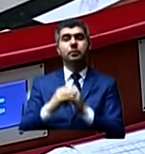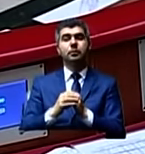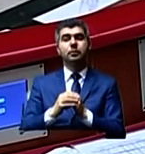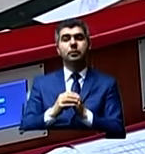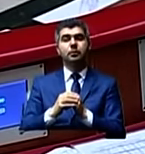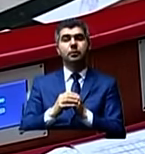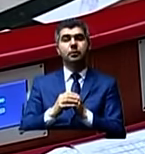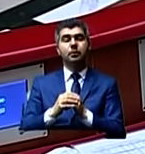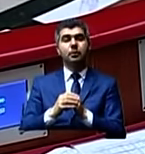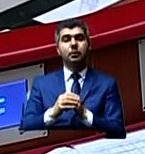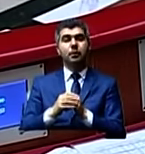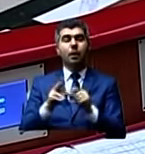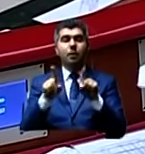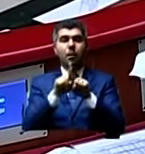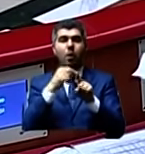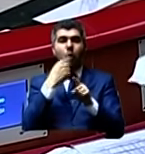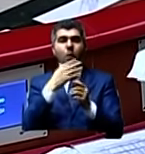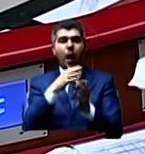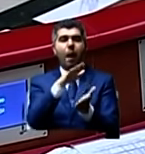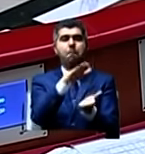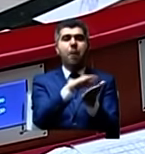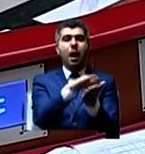واحد الامكانيات ديال التخزين في البلاد.